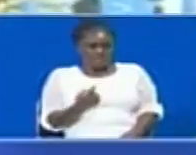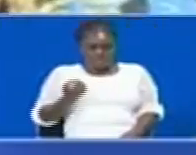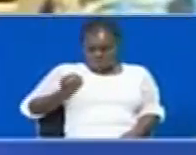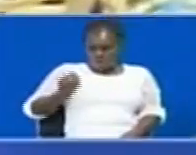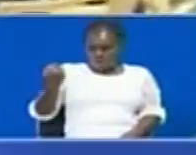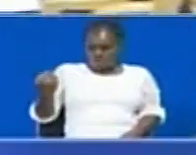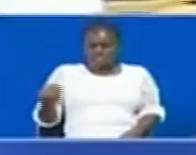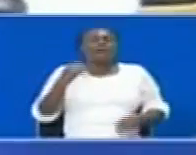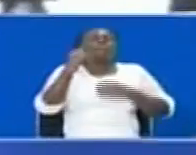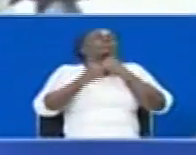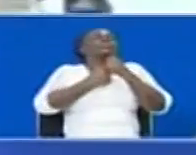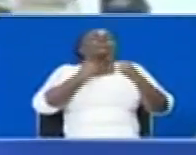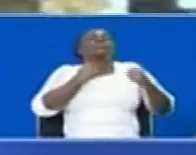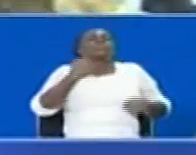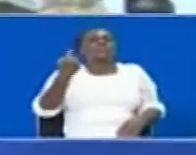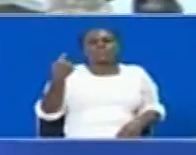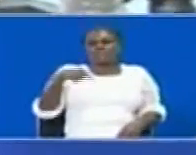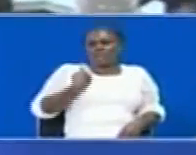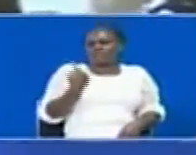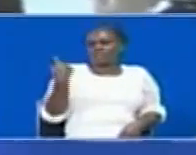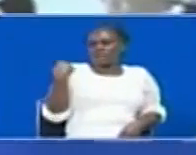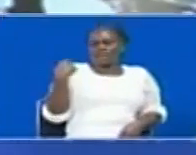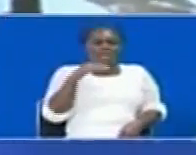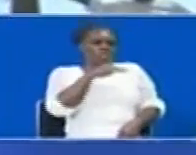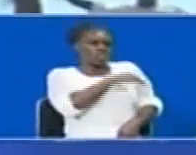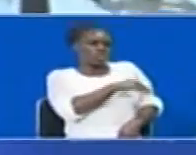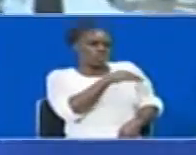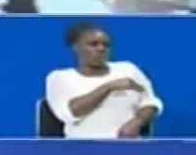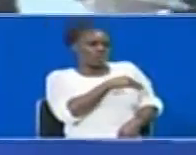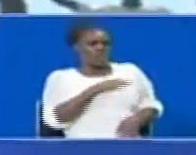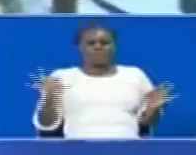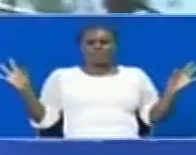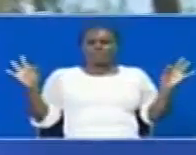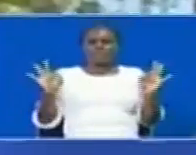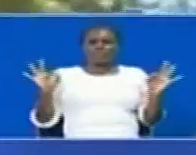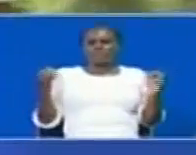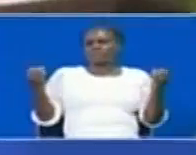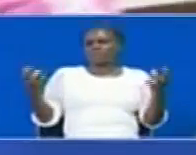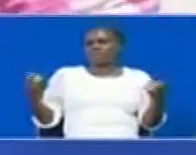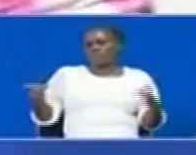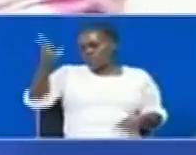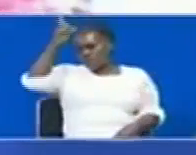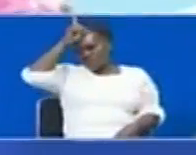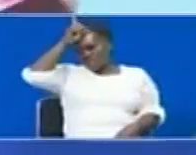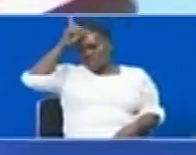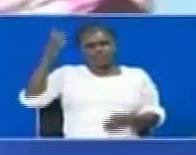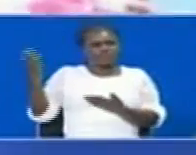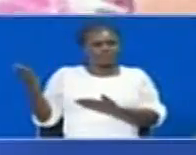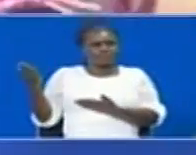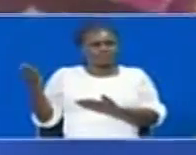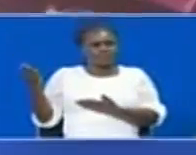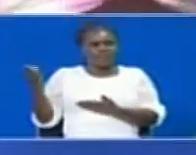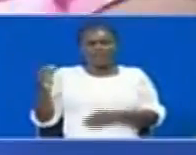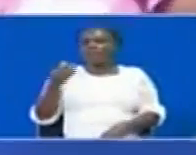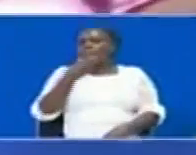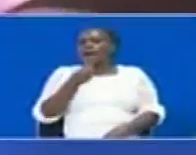Mwanawe alijitia kitanzi jana jioni katika tukio ambalo limewashangaza wengi katika kijiji hiki. Joshua